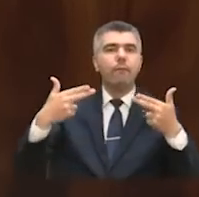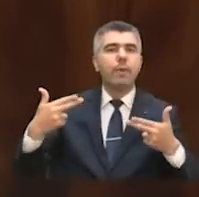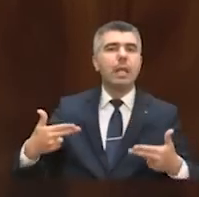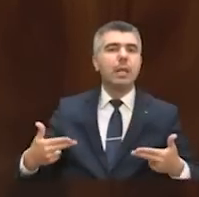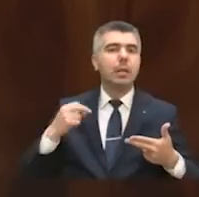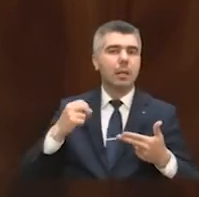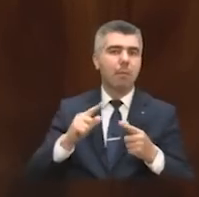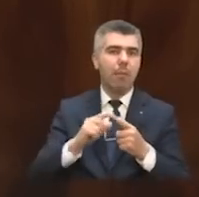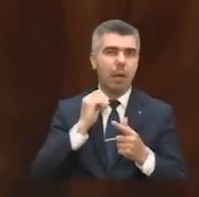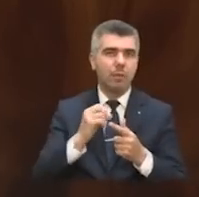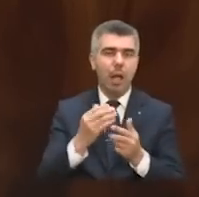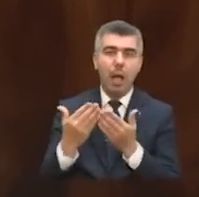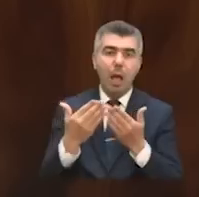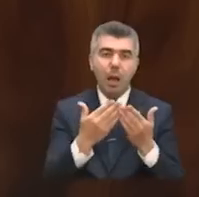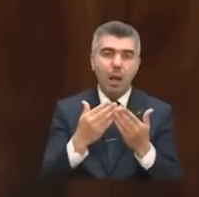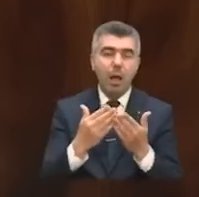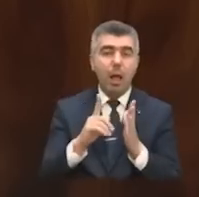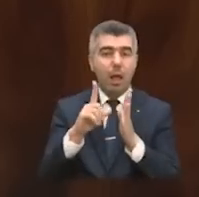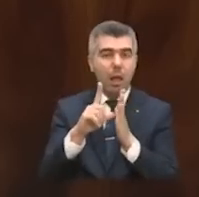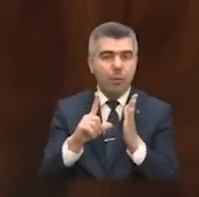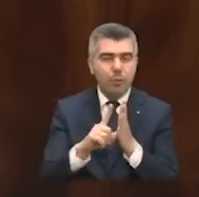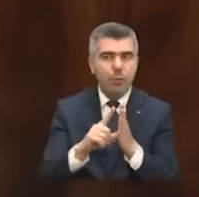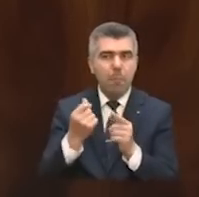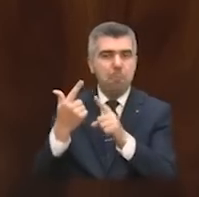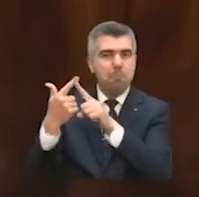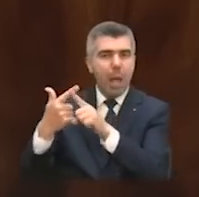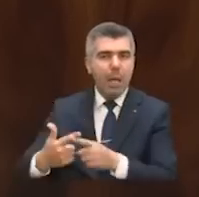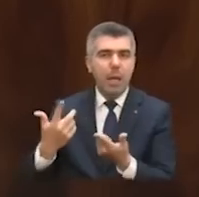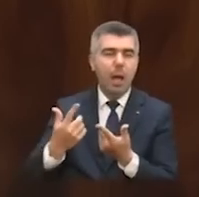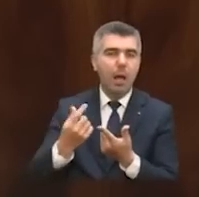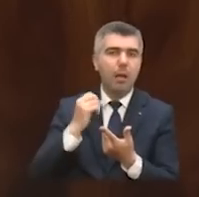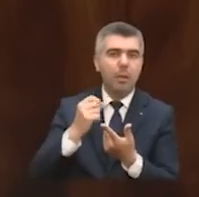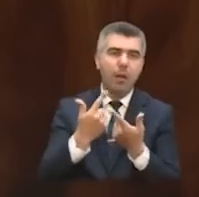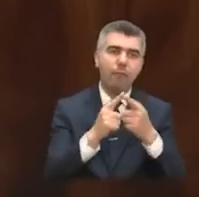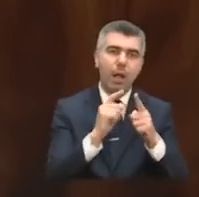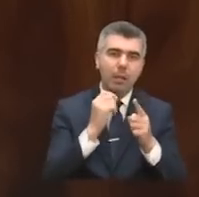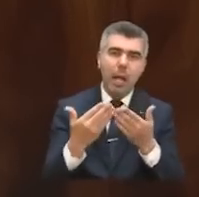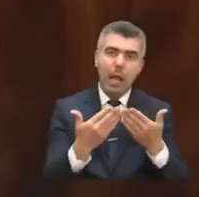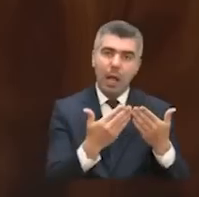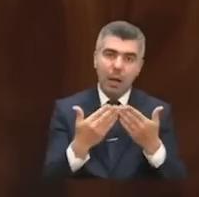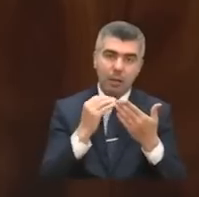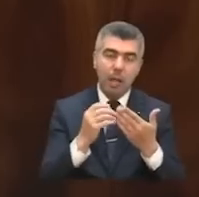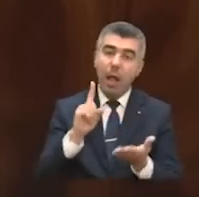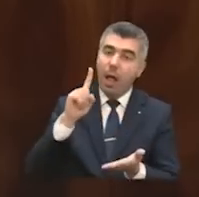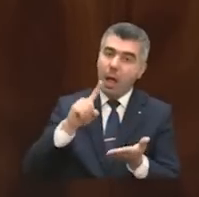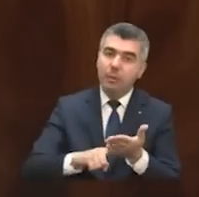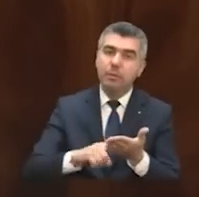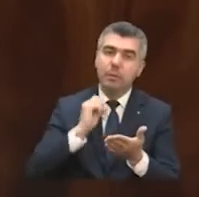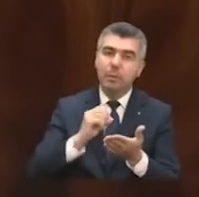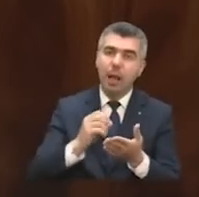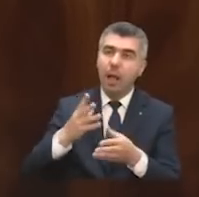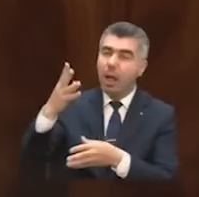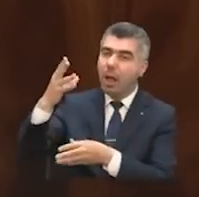يدخل يقرا الدروه ولا غادي يقرا الحقوق ولا يقرا الاقتصاد ولا يقرا شي شعبه، خاصو هاد الدروس